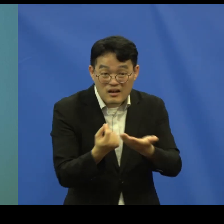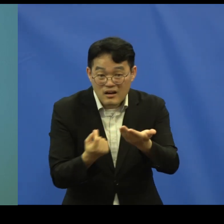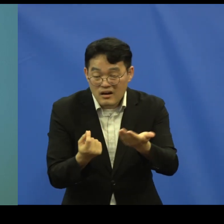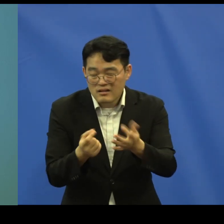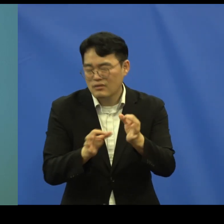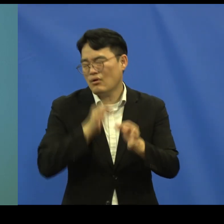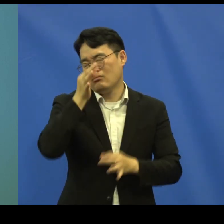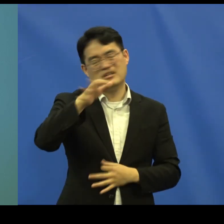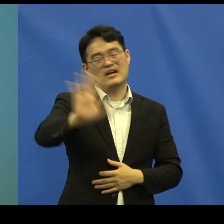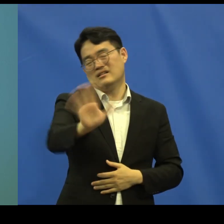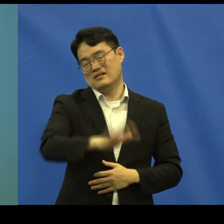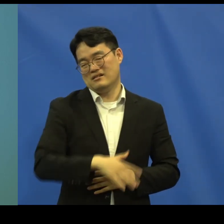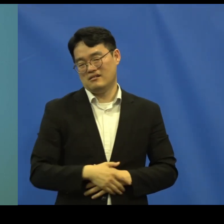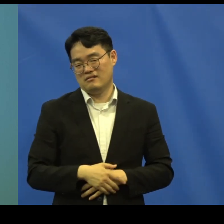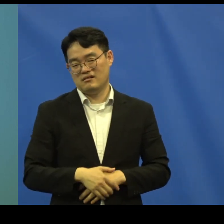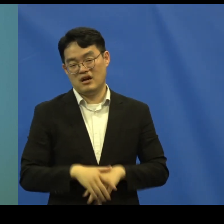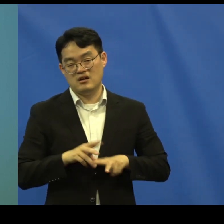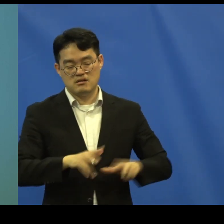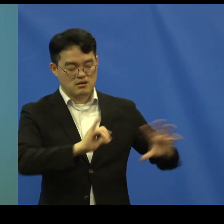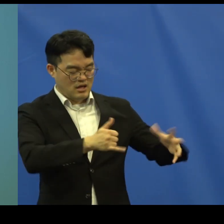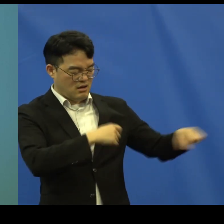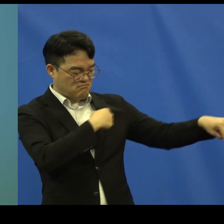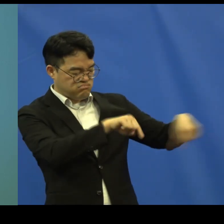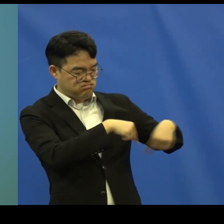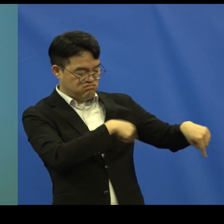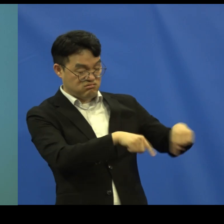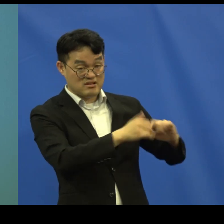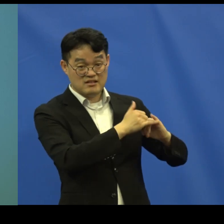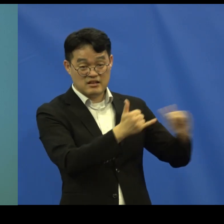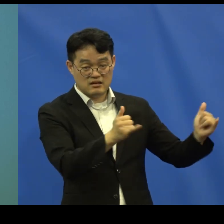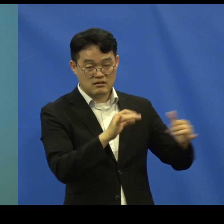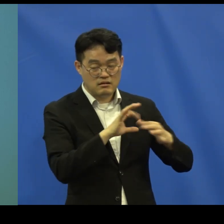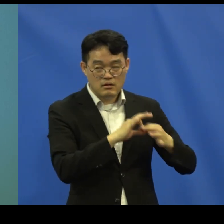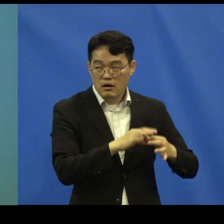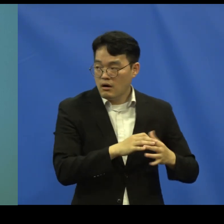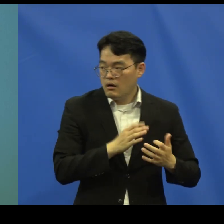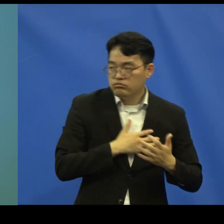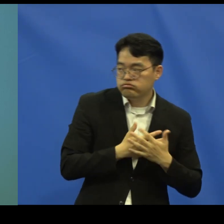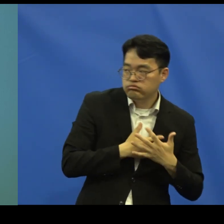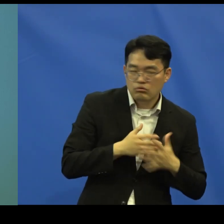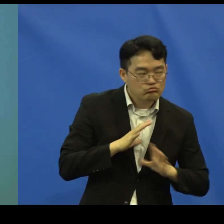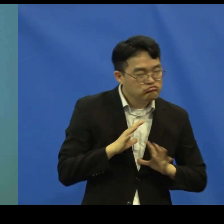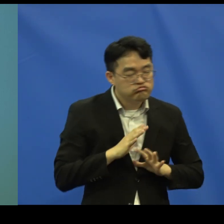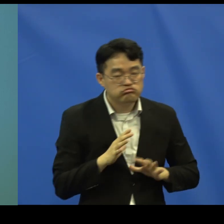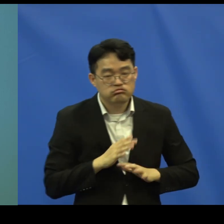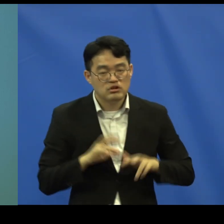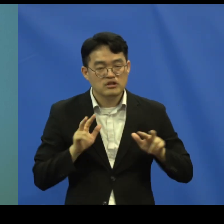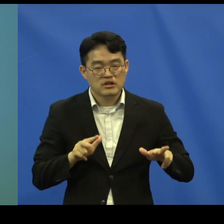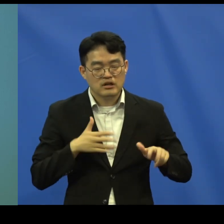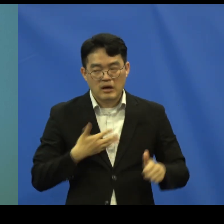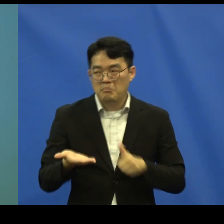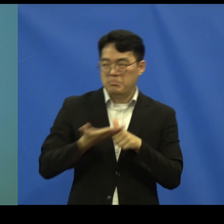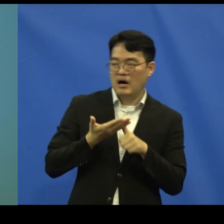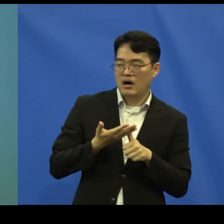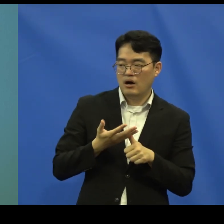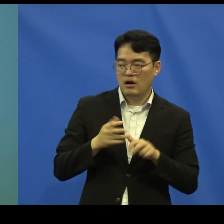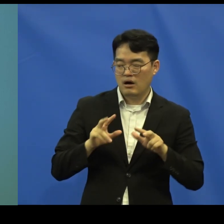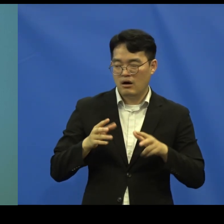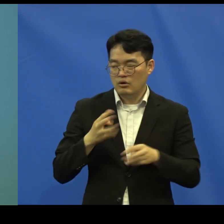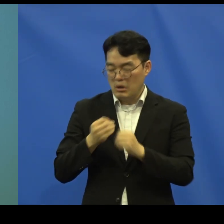거죠. 이 세상의 통치자들은 끊임없이 그저 두려움이 있어요. 언제 어떻게 될지 모르기